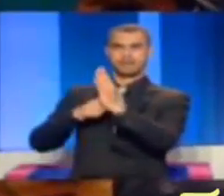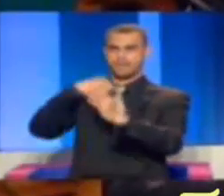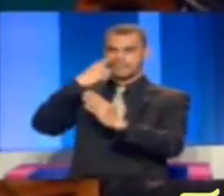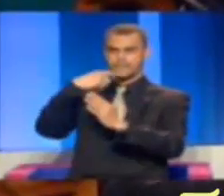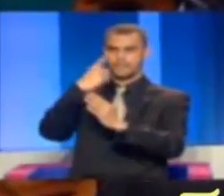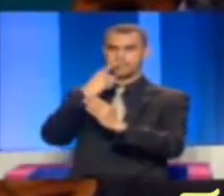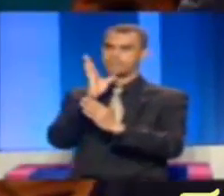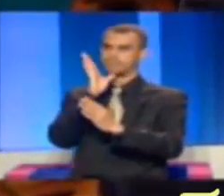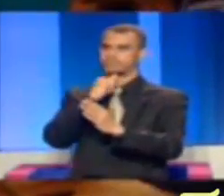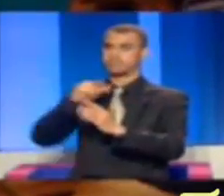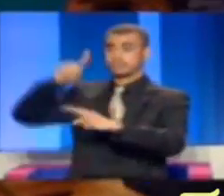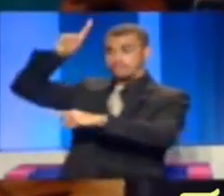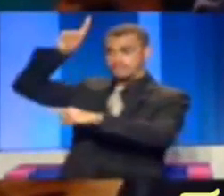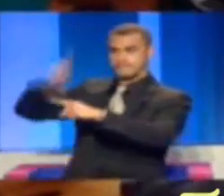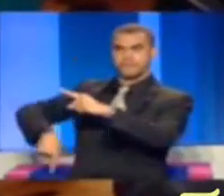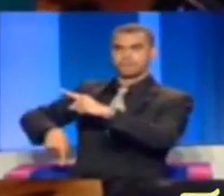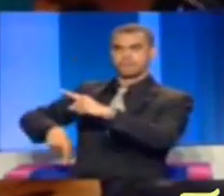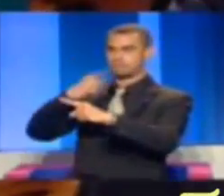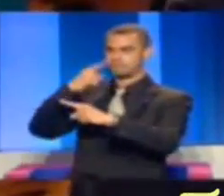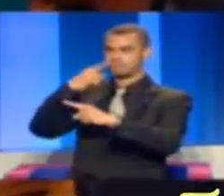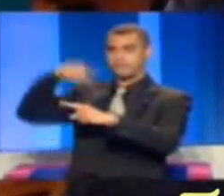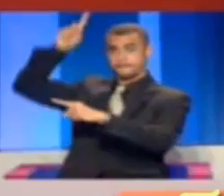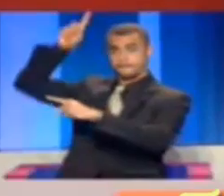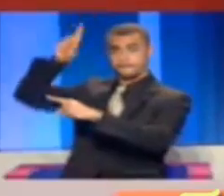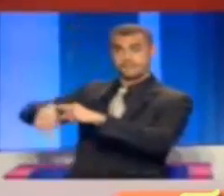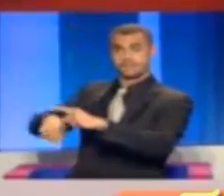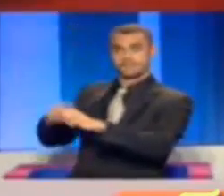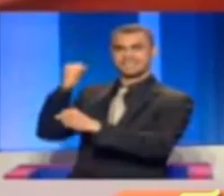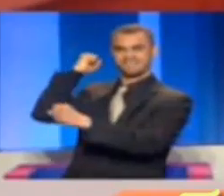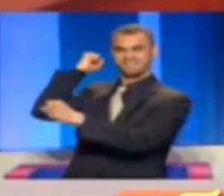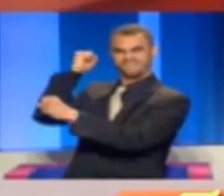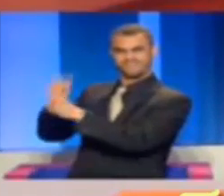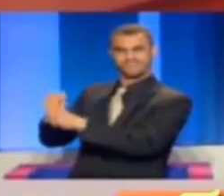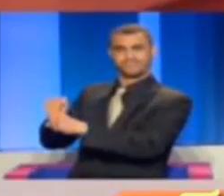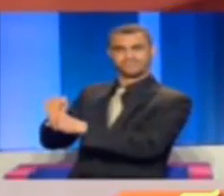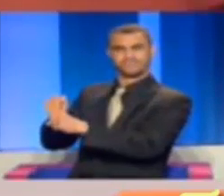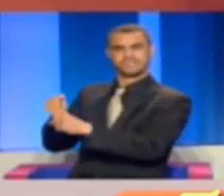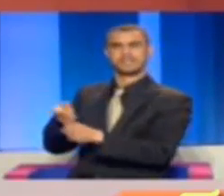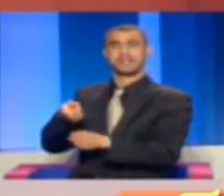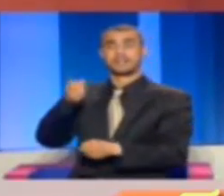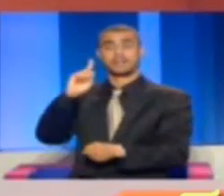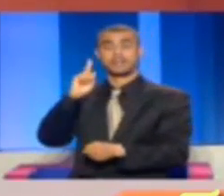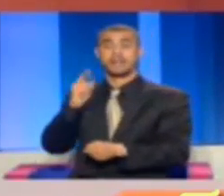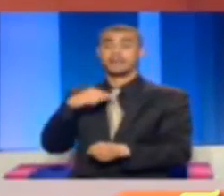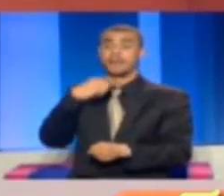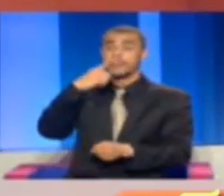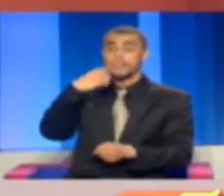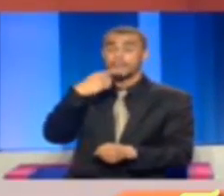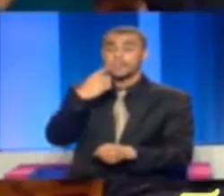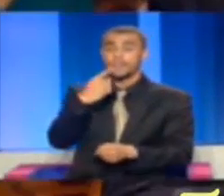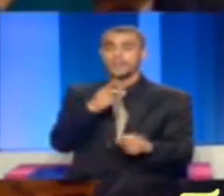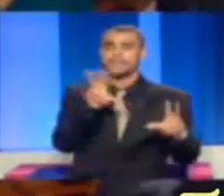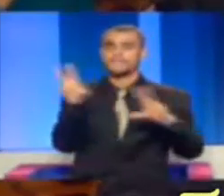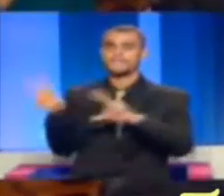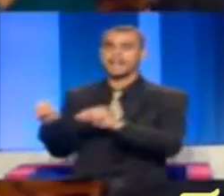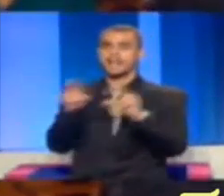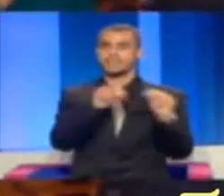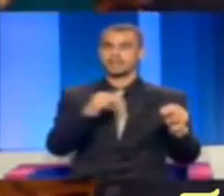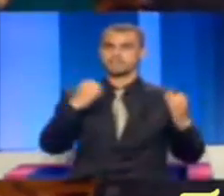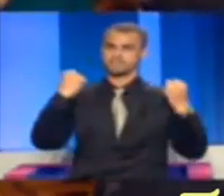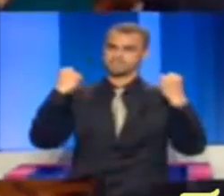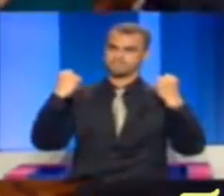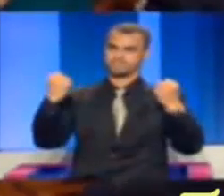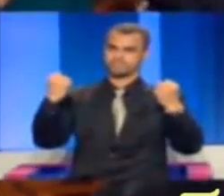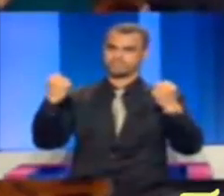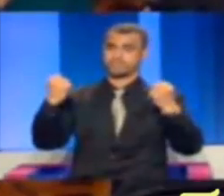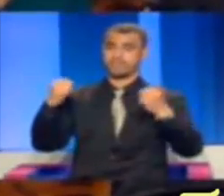في الكلام، تمنع من الكلام، تنخرس. إذا هذا الكلام لماذا له سلطة في المجتمع المغربي؟ حنا في واحد